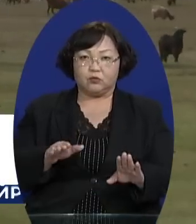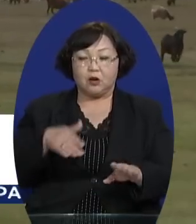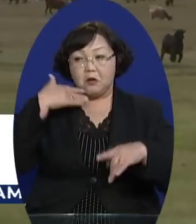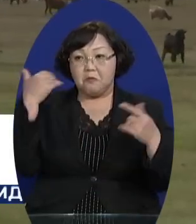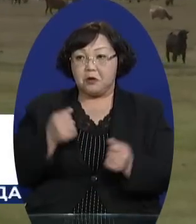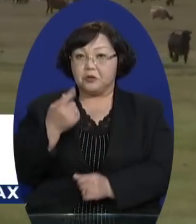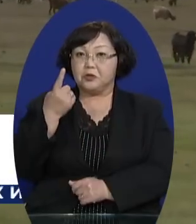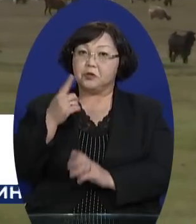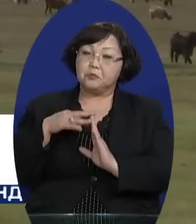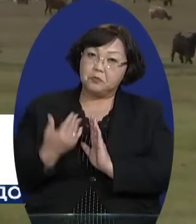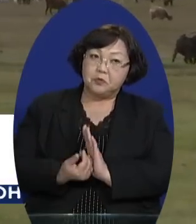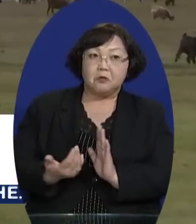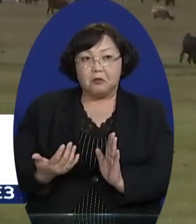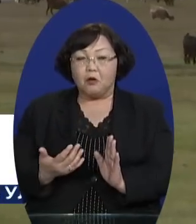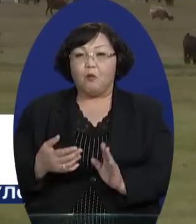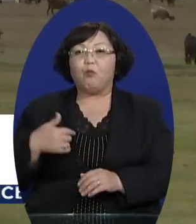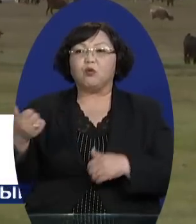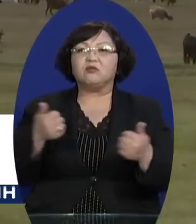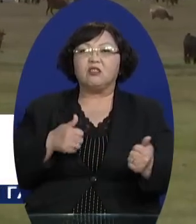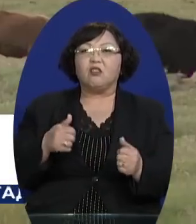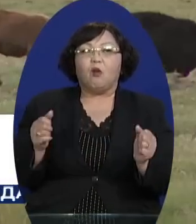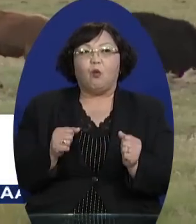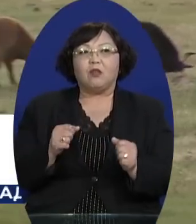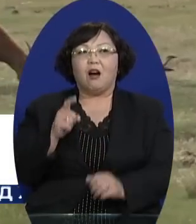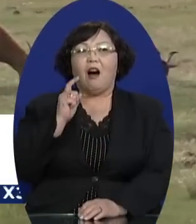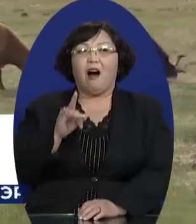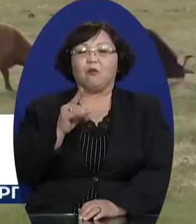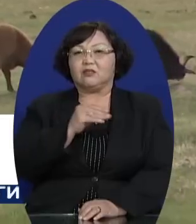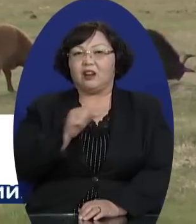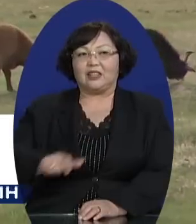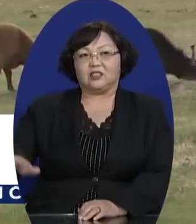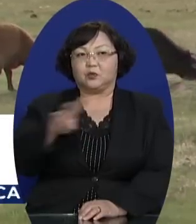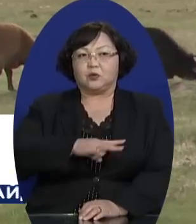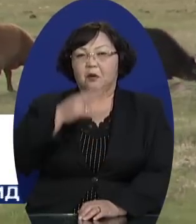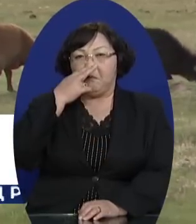айл өрөх бусдын өвөлжөө аваржааг ашиглаж бэлчээрийг нь талхалдаг байдал